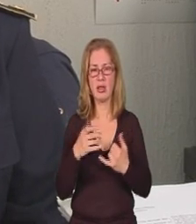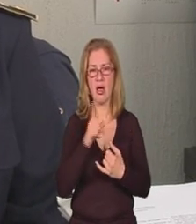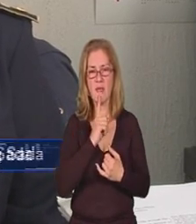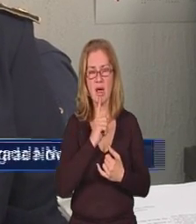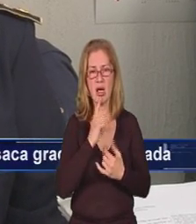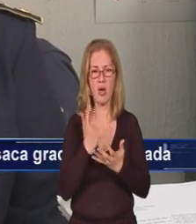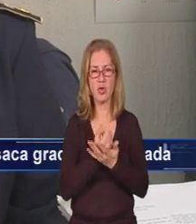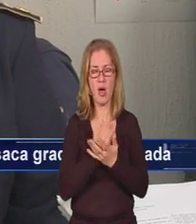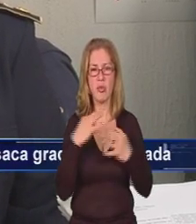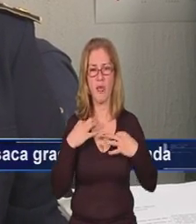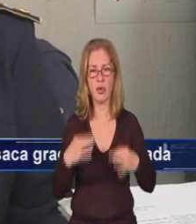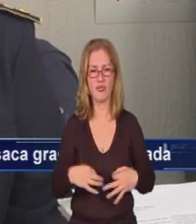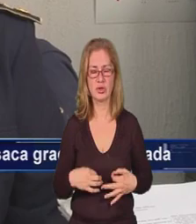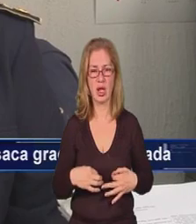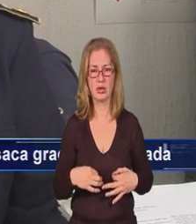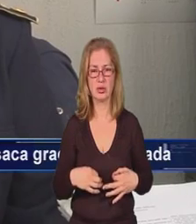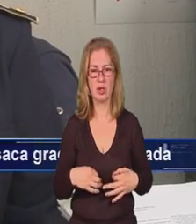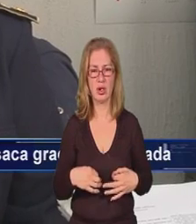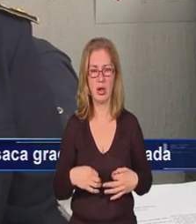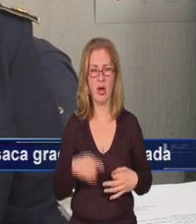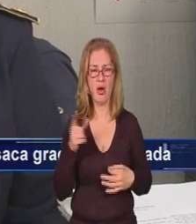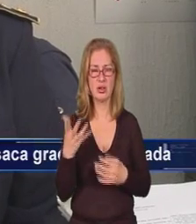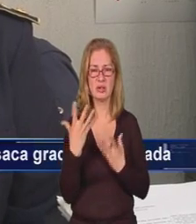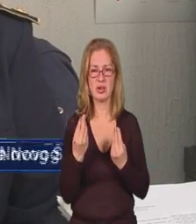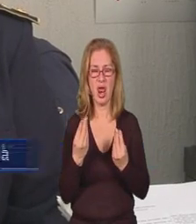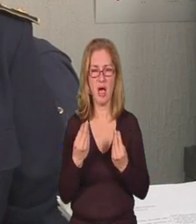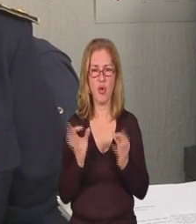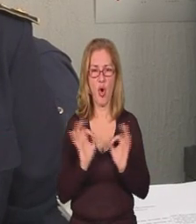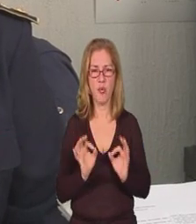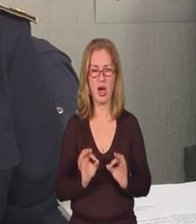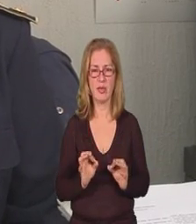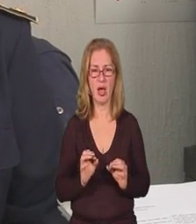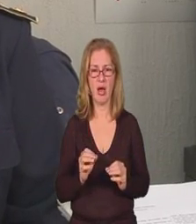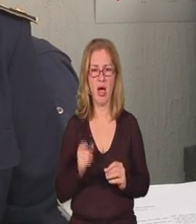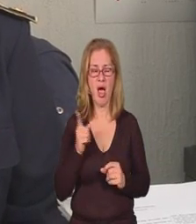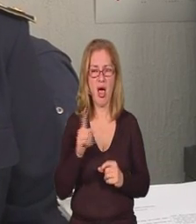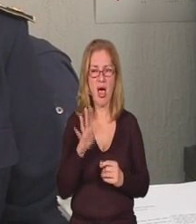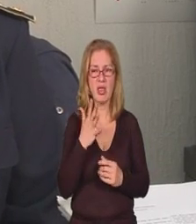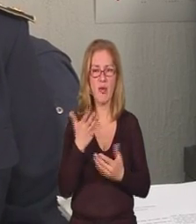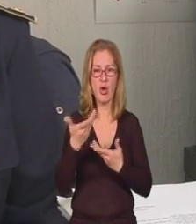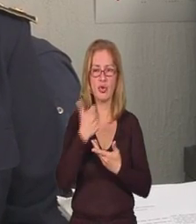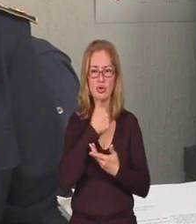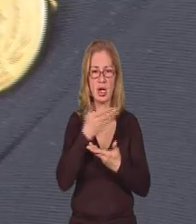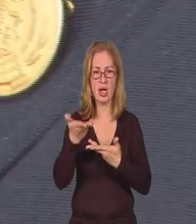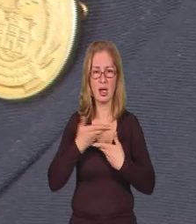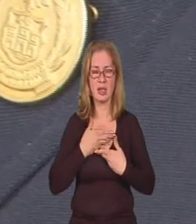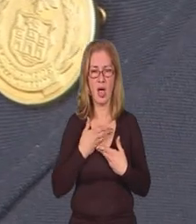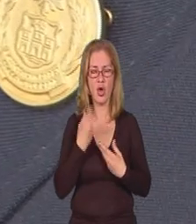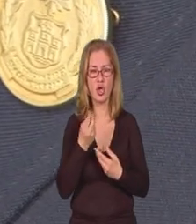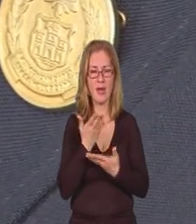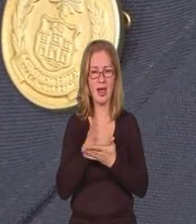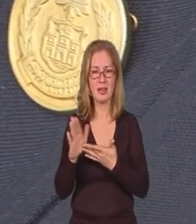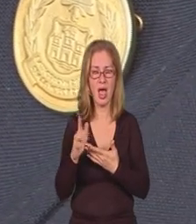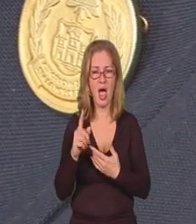malo dobiju profesionalci i oni su slabo opremljeni i onda nemaju nama šta da daju. Dobrim